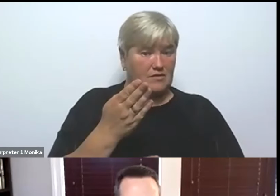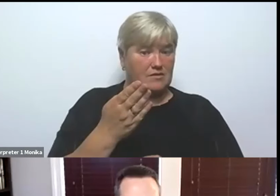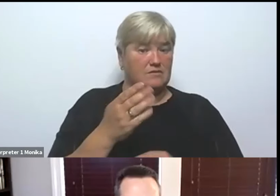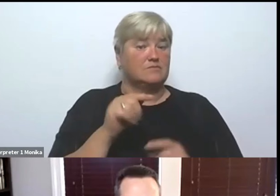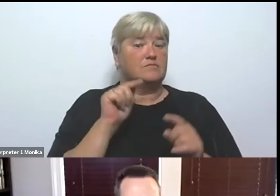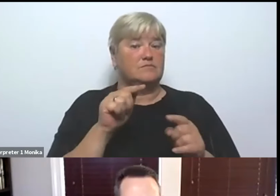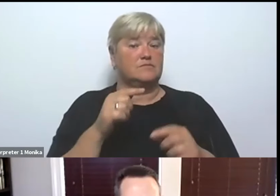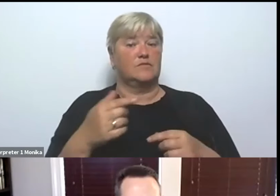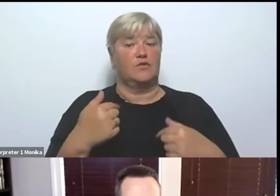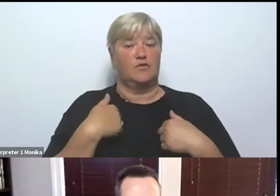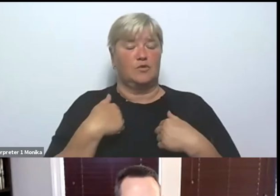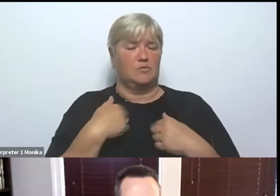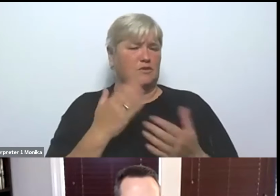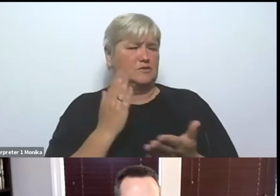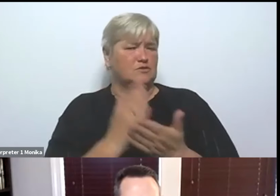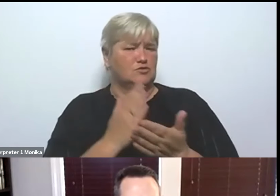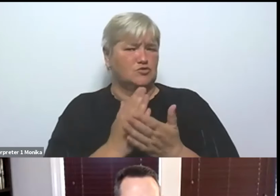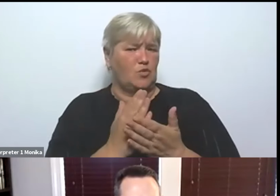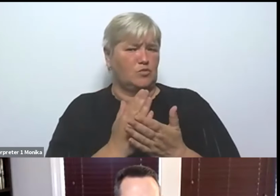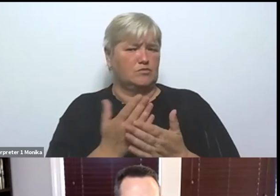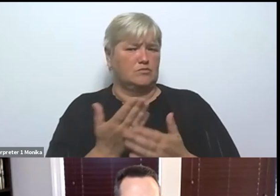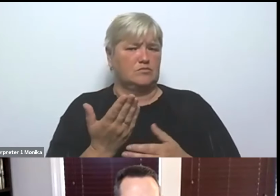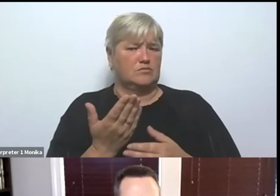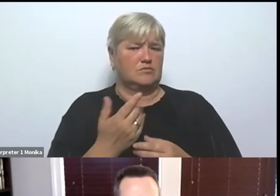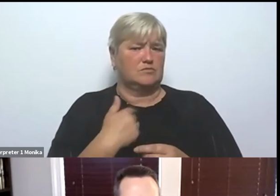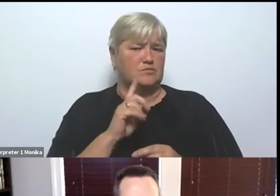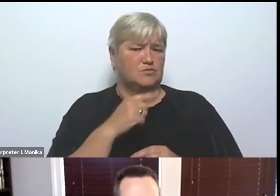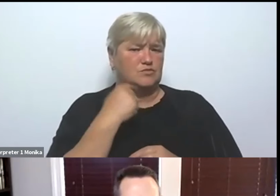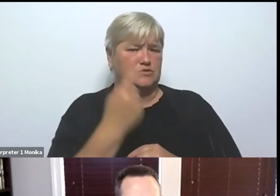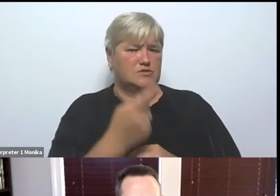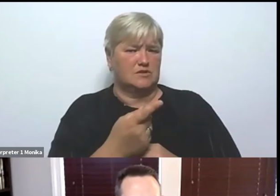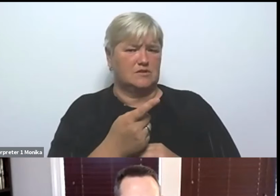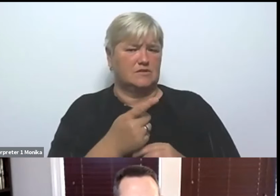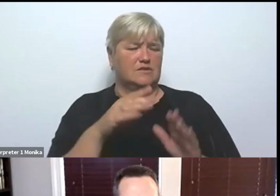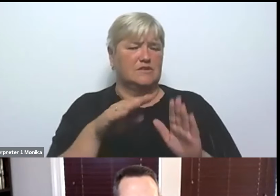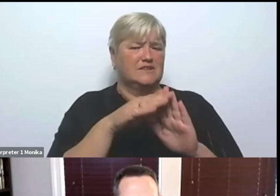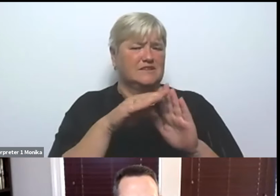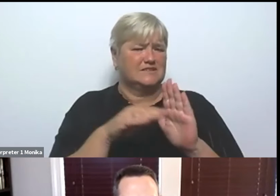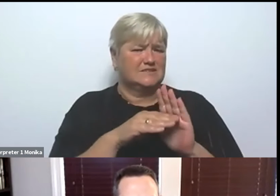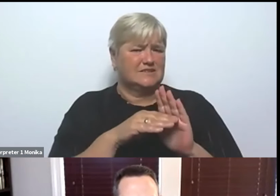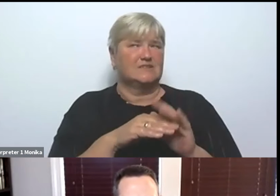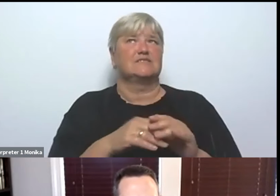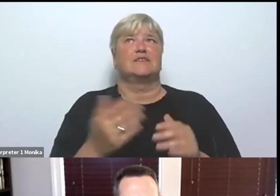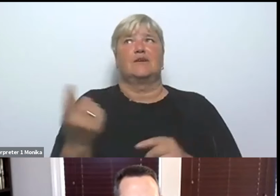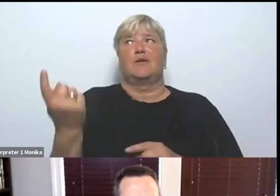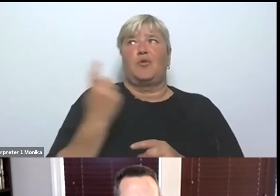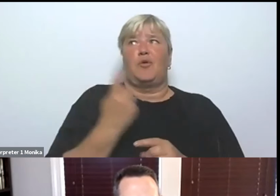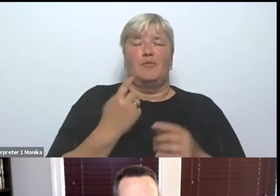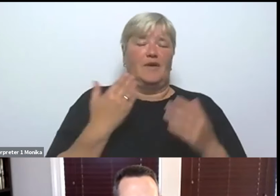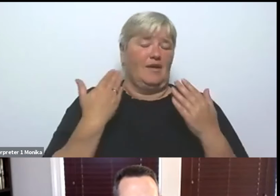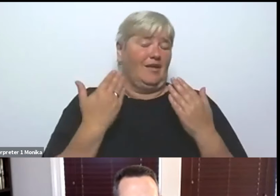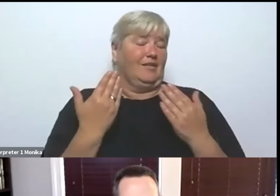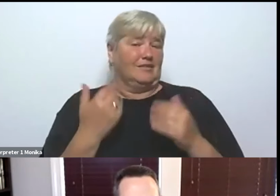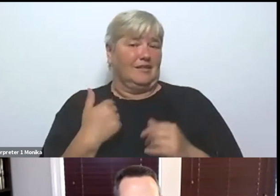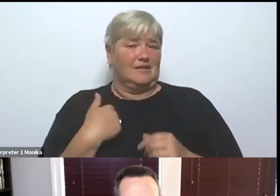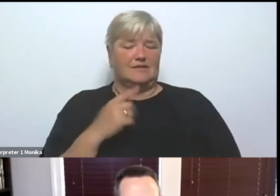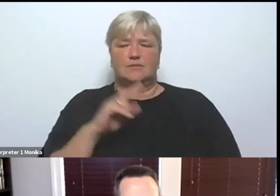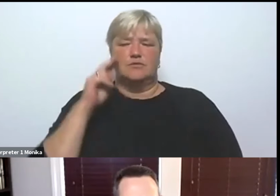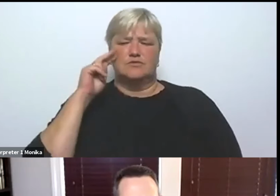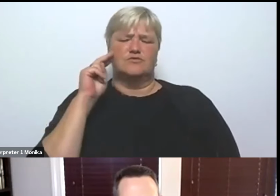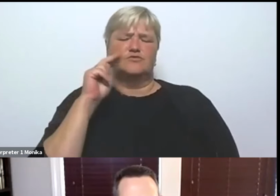eine kleine Zäsur, muss ich dazu sagen hier, dass jetzt dieses Gesetz endlich kommt. weil ich schaue hin und wieder auch